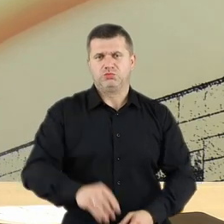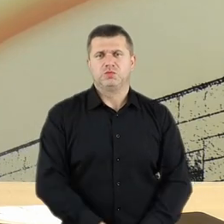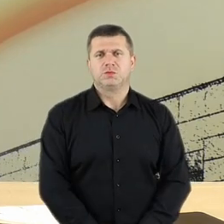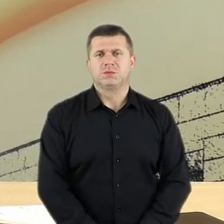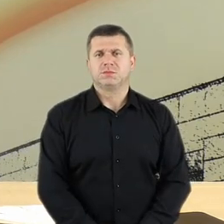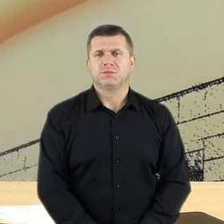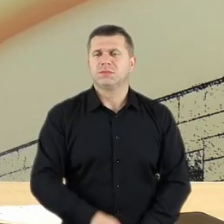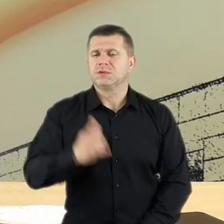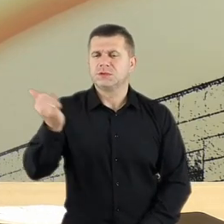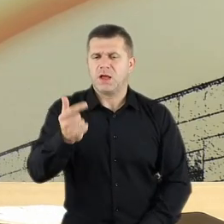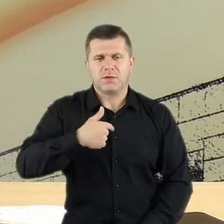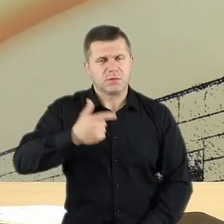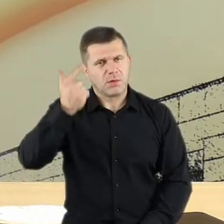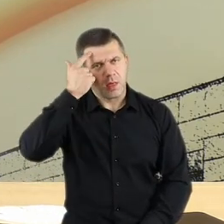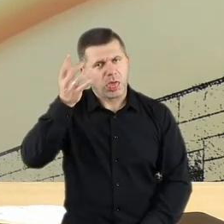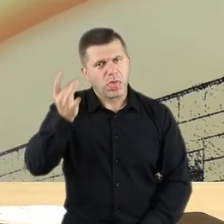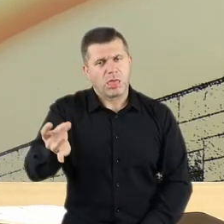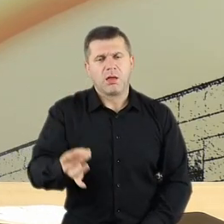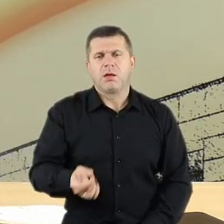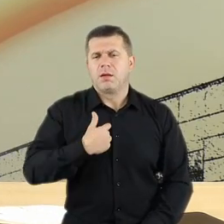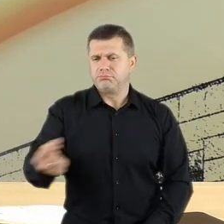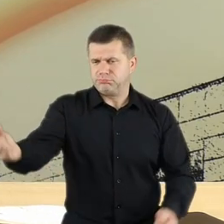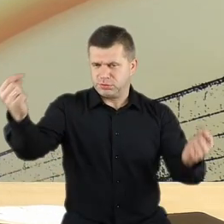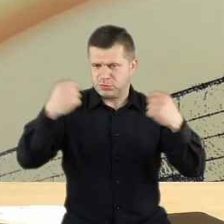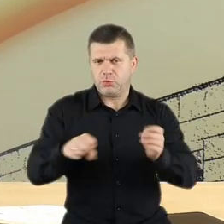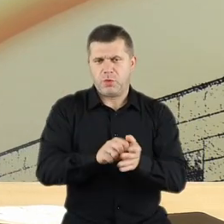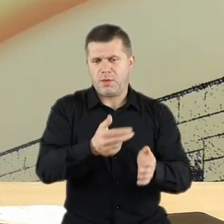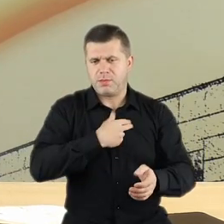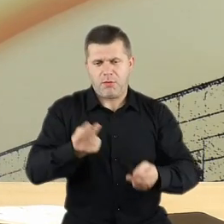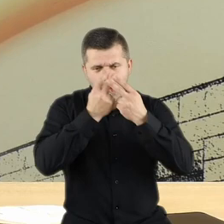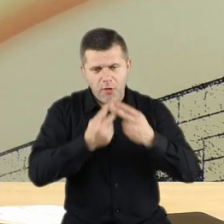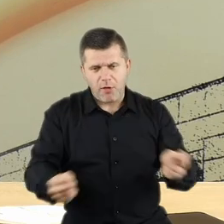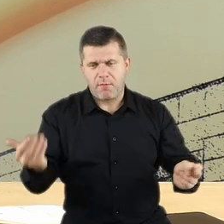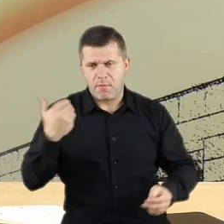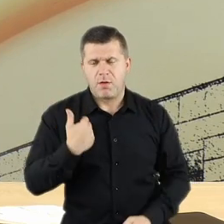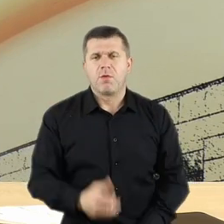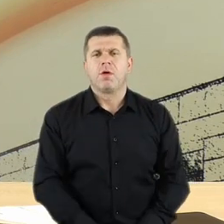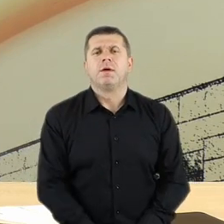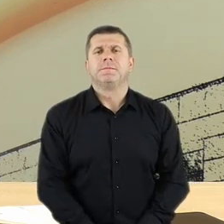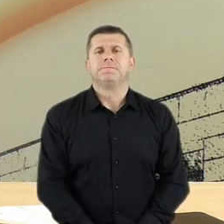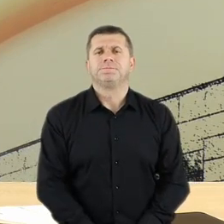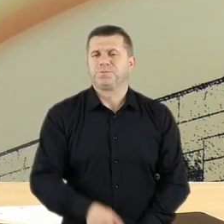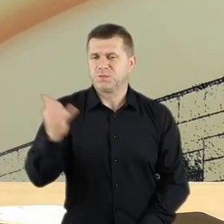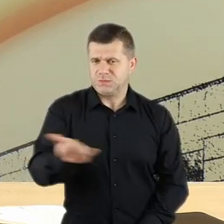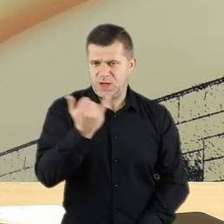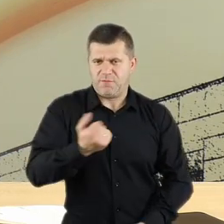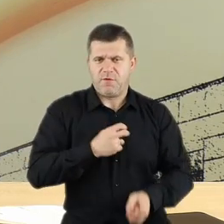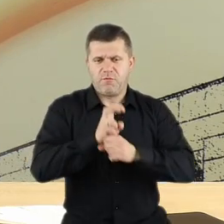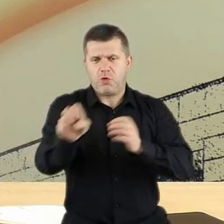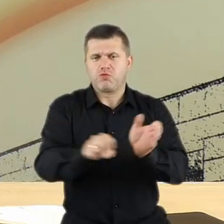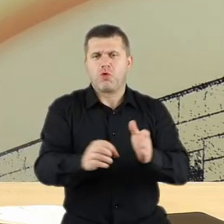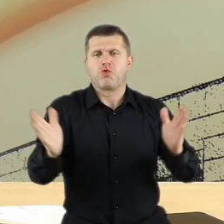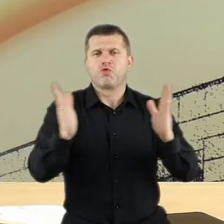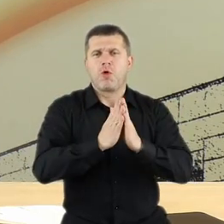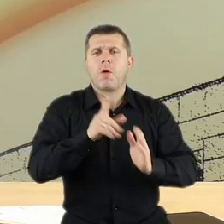zawsze to utkwiło mi w pamięci gdy przychodziła do nas w odwiedziny do zawsze jak wchodziła do domu